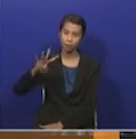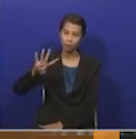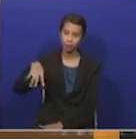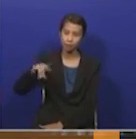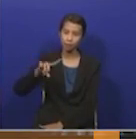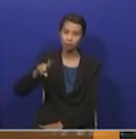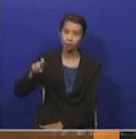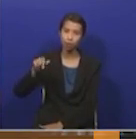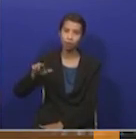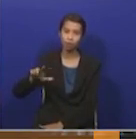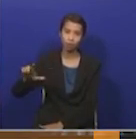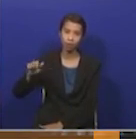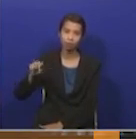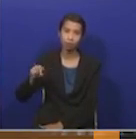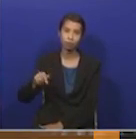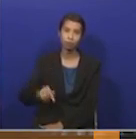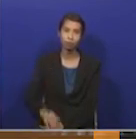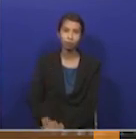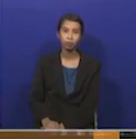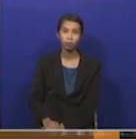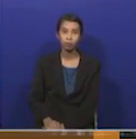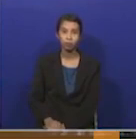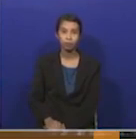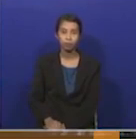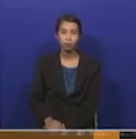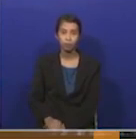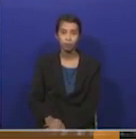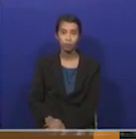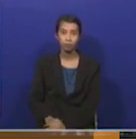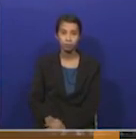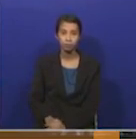35,151,754,100 ล้านบาท100บาทนะคะ